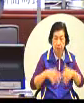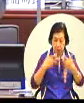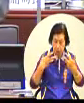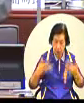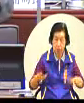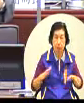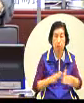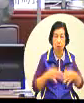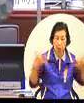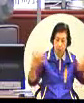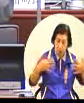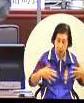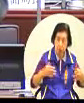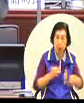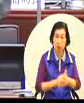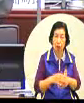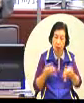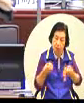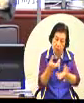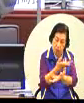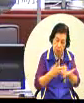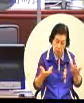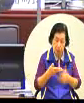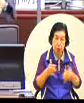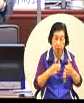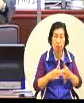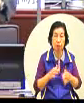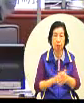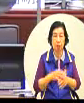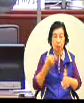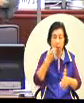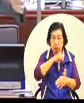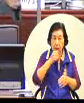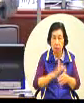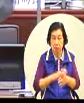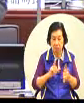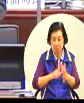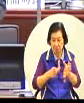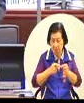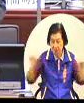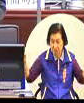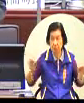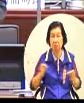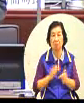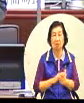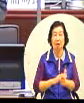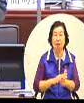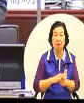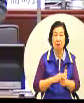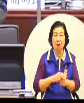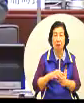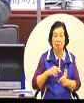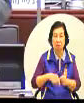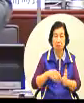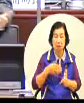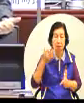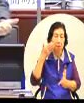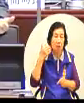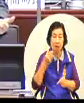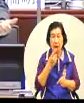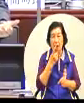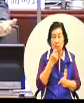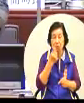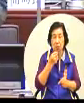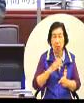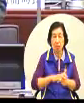论，我也不希望台湾长期陷入整个蓝绿之间无谓的抗争，这个都是